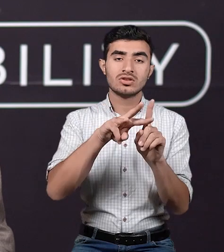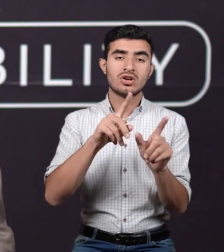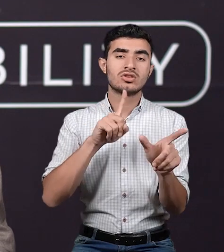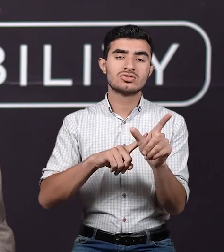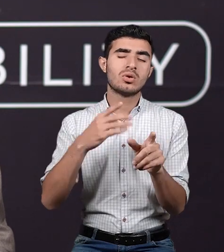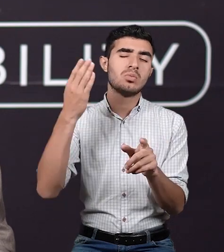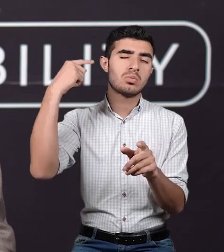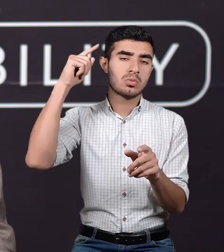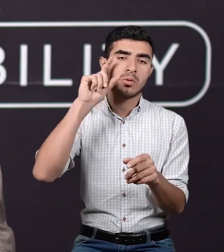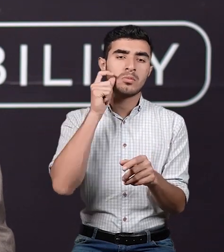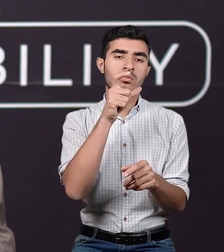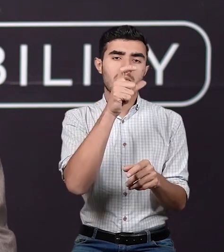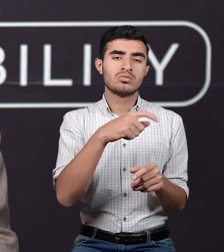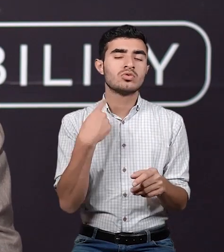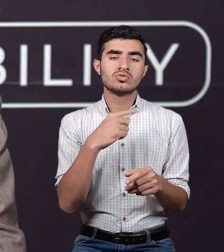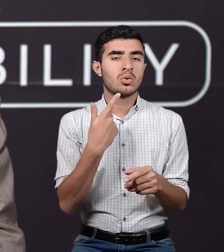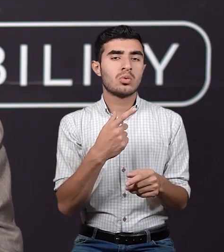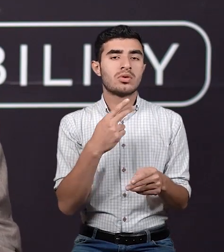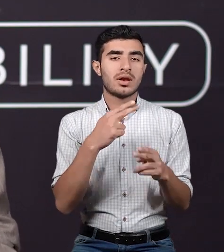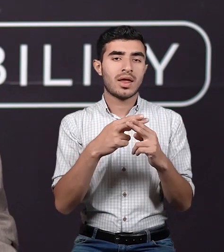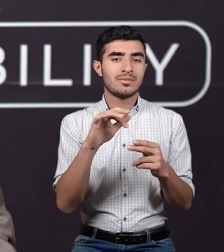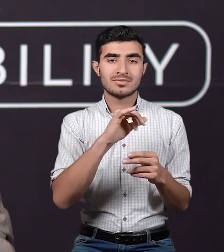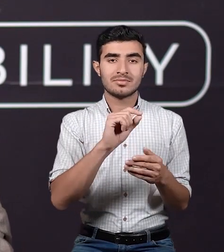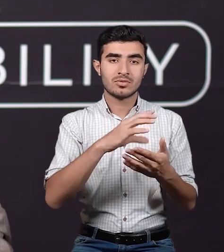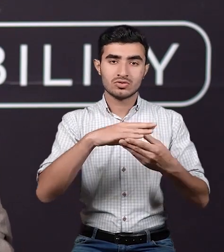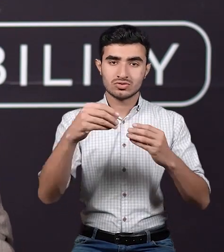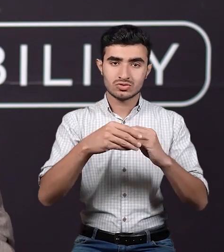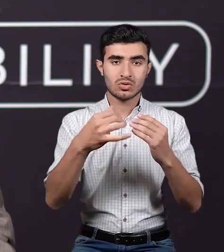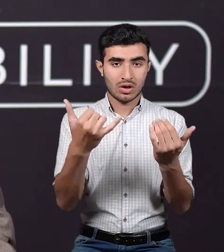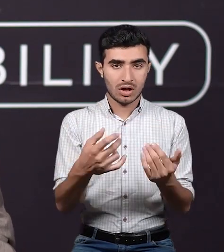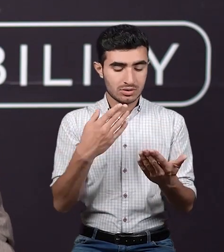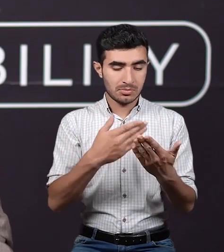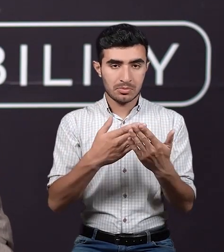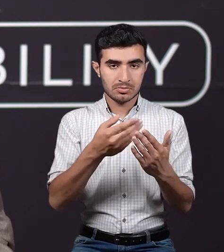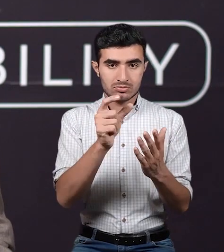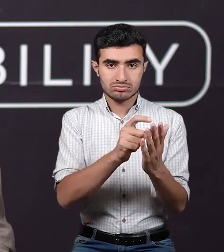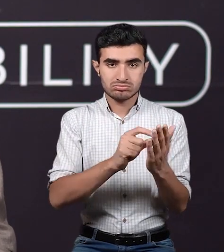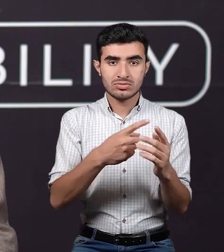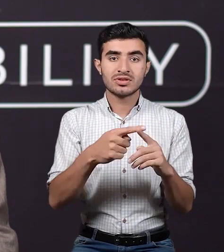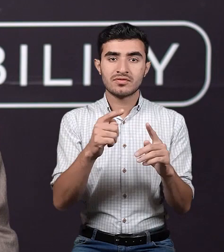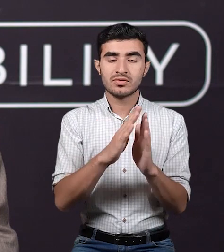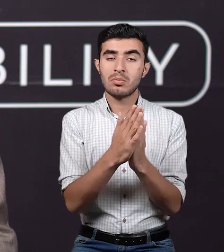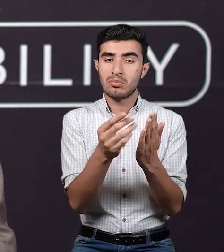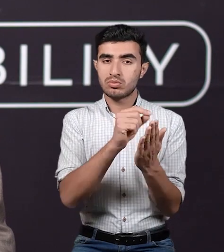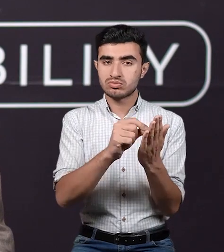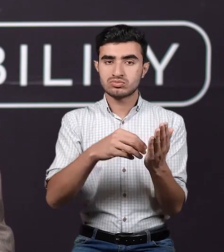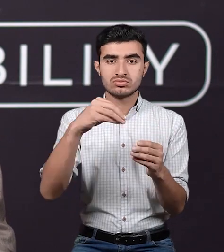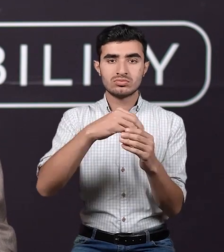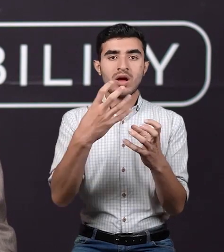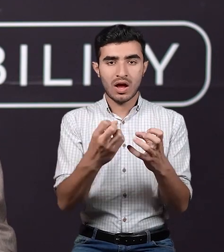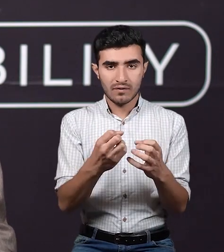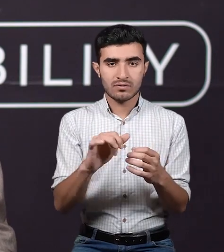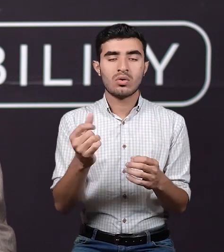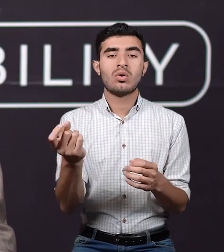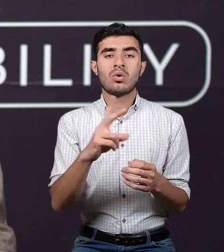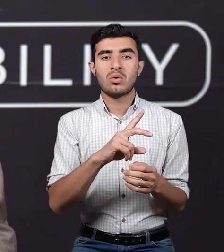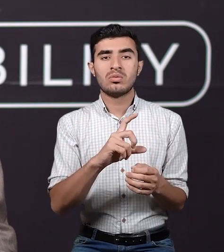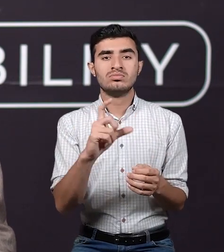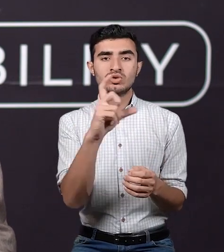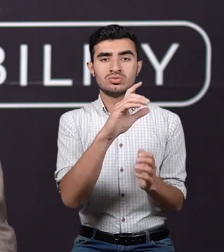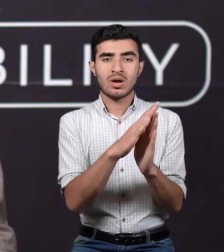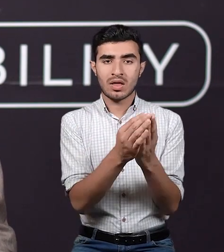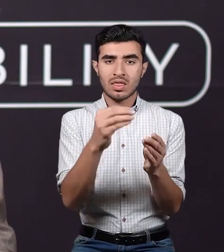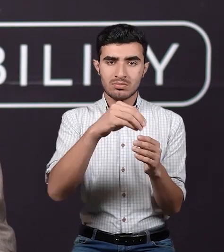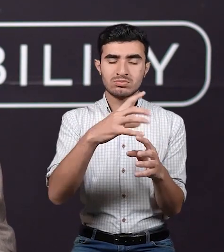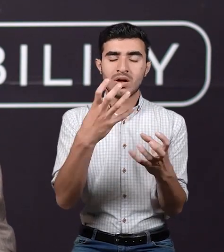پہلے پیدا ہوئی، وہ ہماری اساطیر کی کتابوں میں بھی موجود ہے، وہ ہماری مذہبی کتابوں میں بھی موجود ہیں۔ تو یہ کس طور ہم